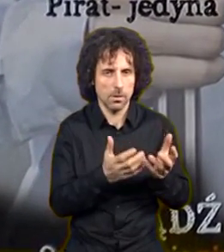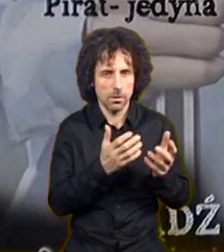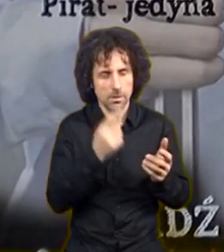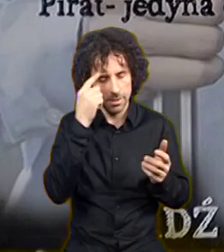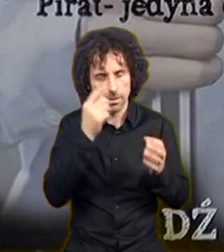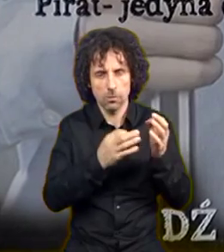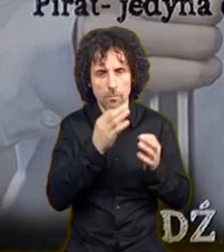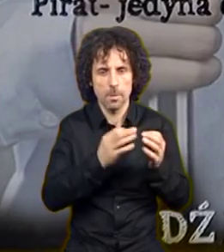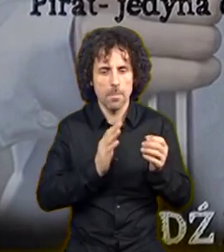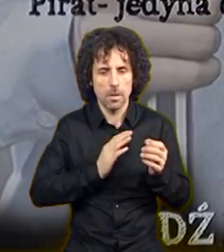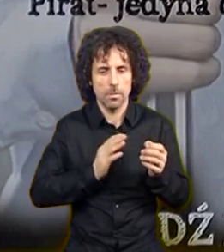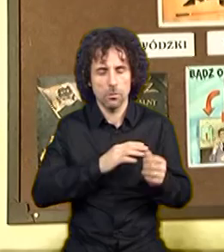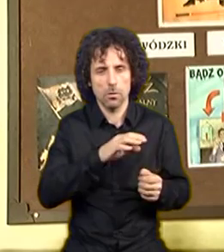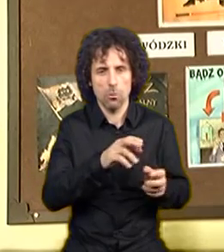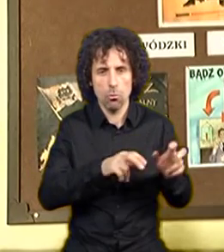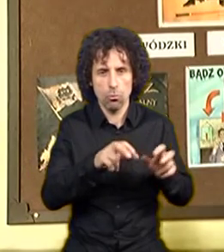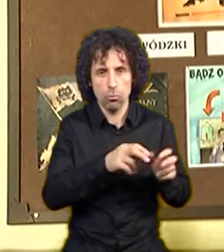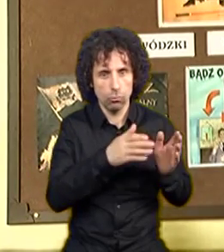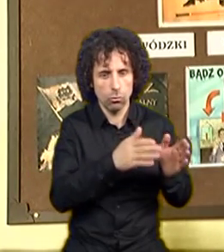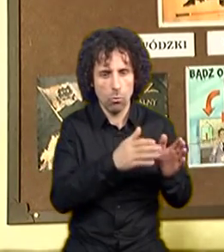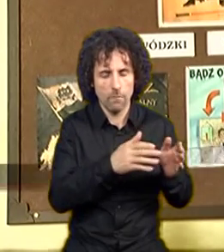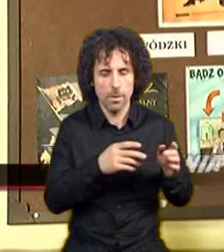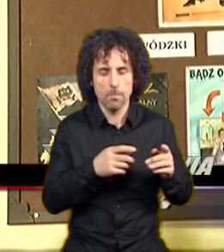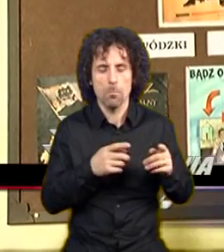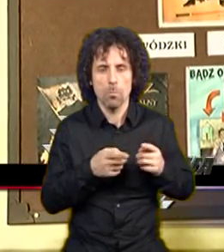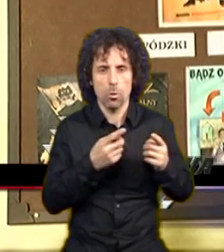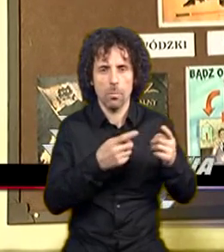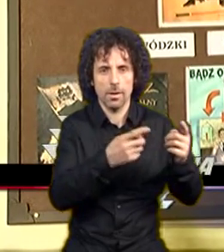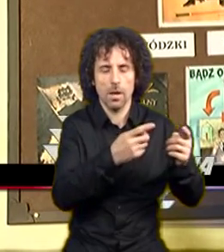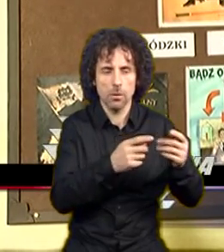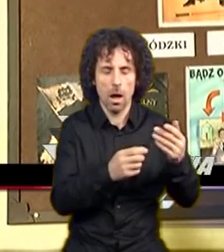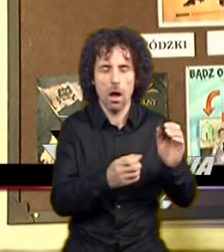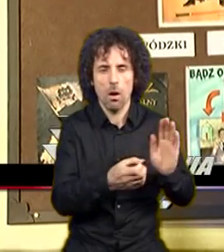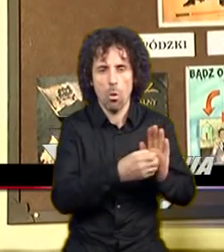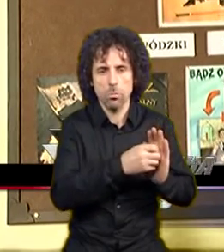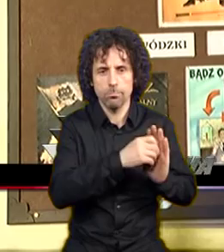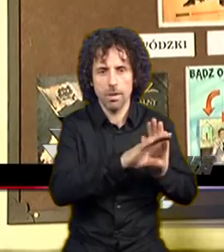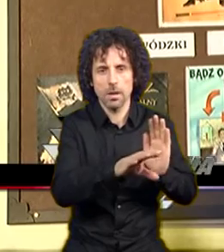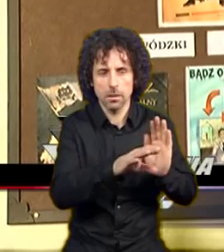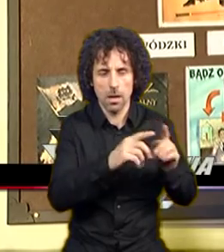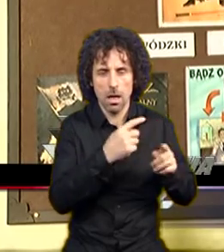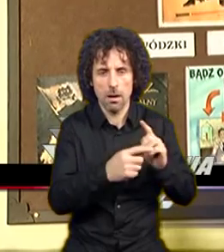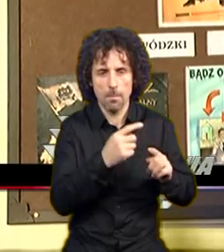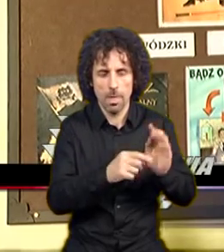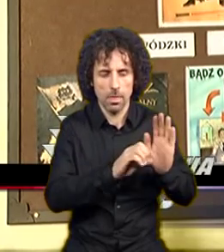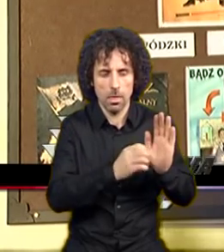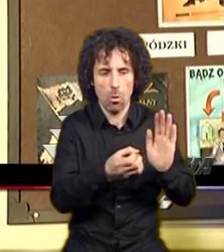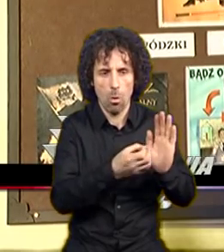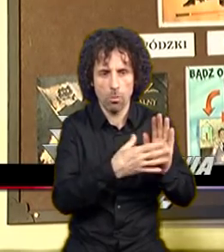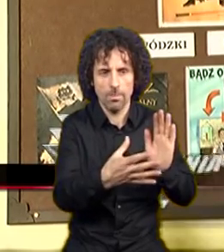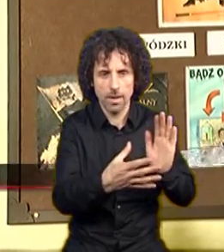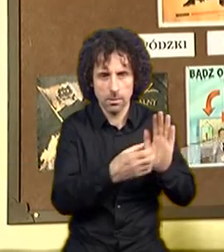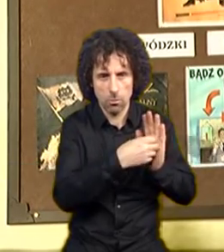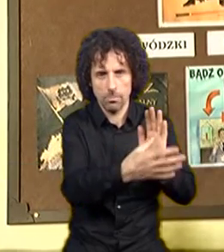Gimnazjalistów zachęcamy do zastanowienia się nad bezpieczeństwem w ruchu drogowym, do promowania w tym roku odblasków, elementów odblaskowych.